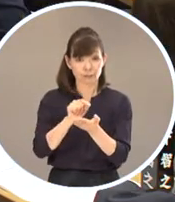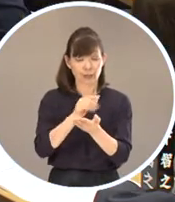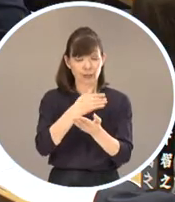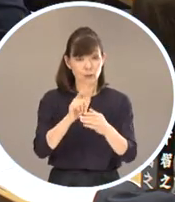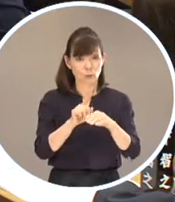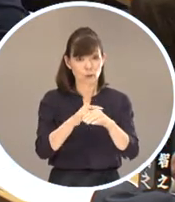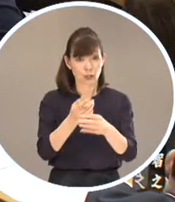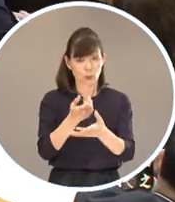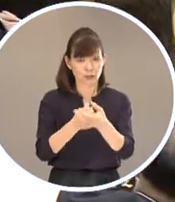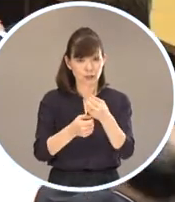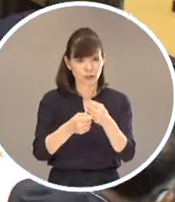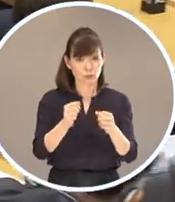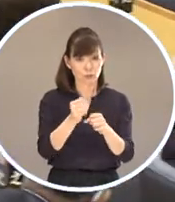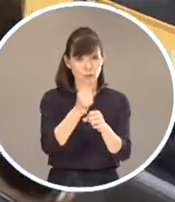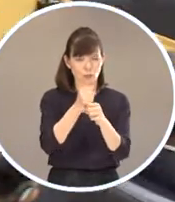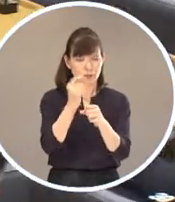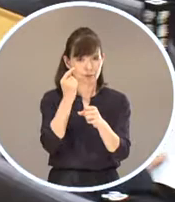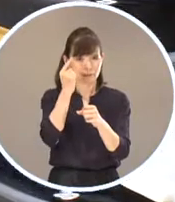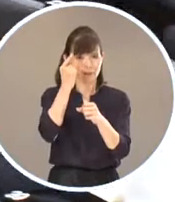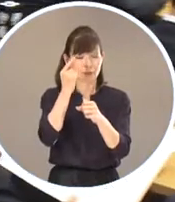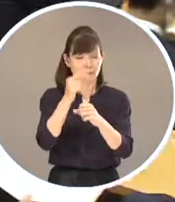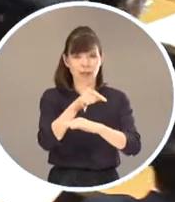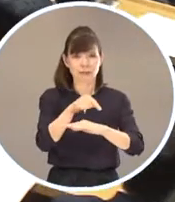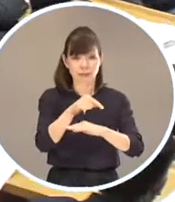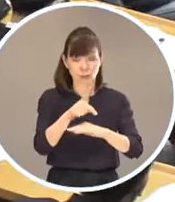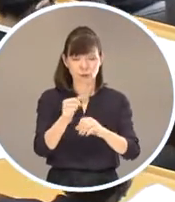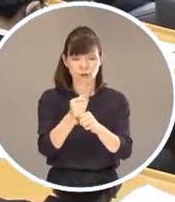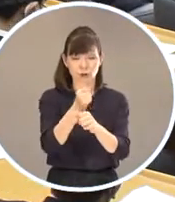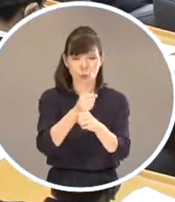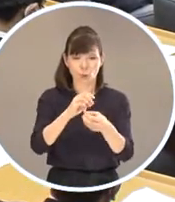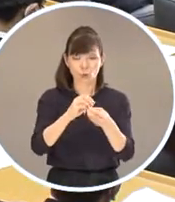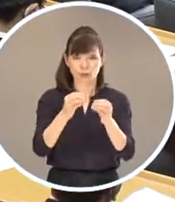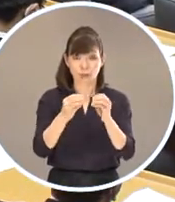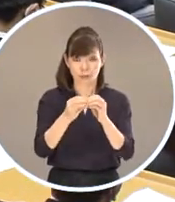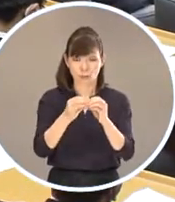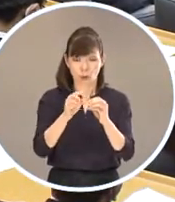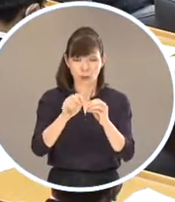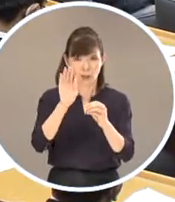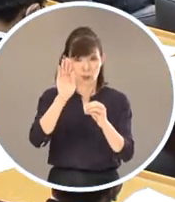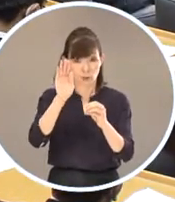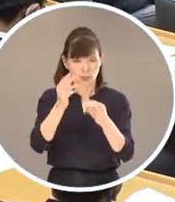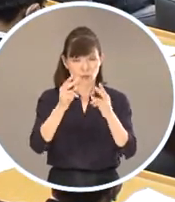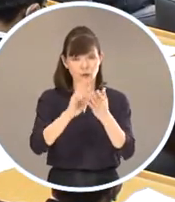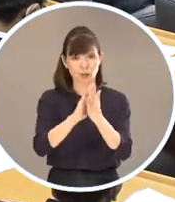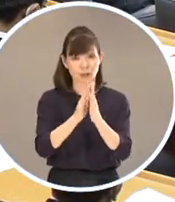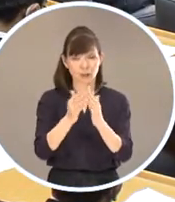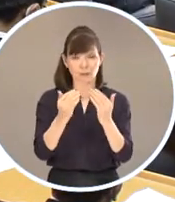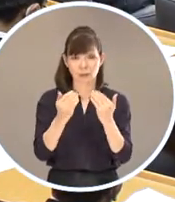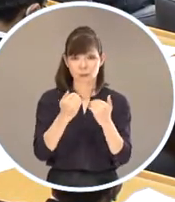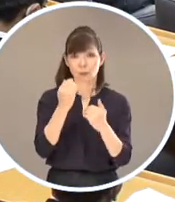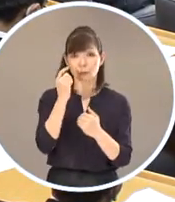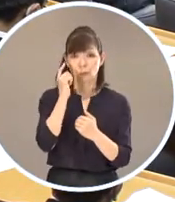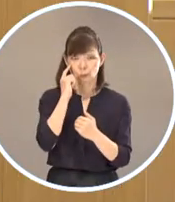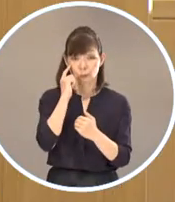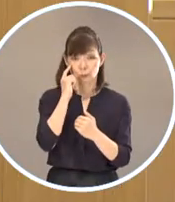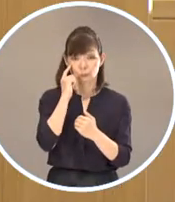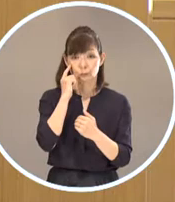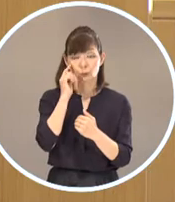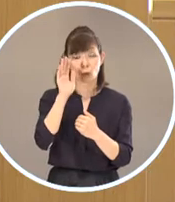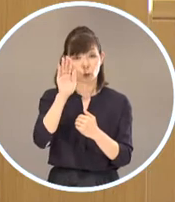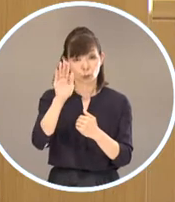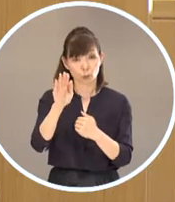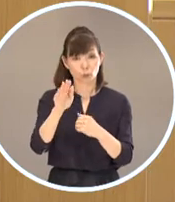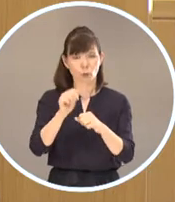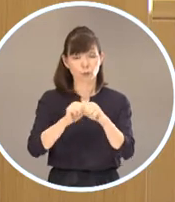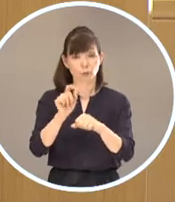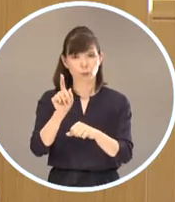出す創発的な政策や事業を組み立てていくことが、これからの広島県には求められると思いますが、今後どの